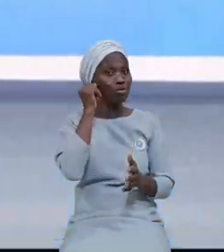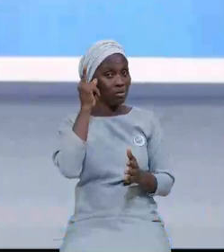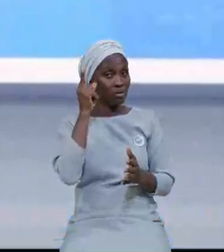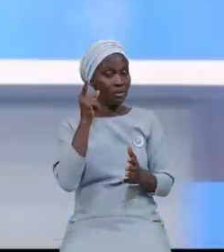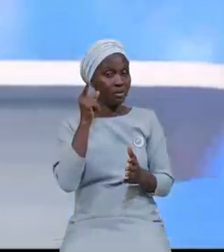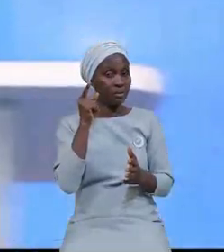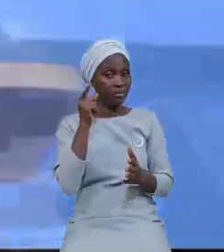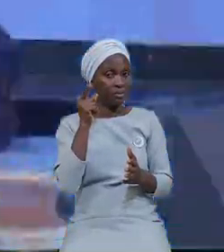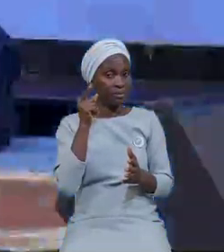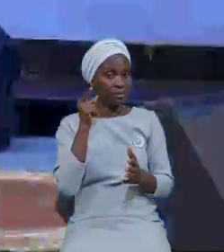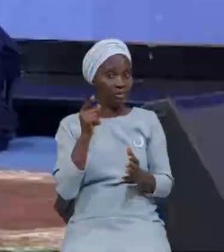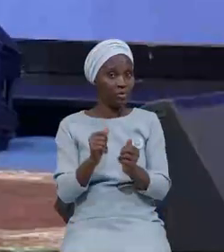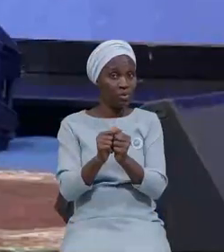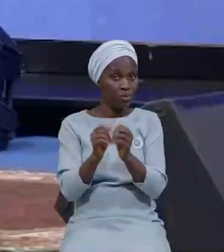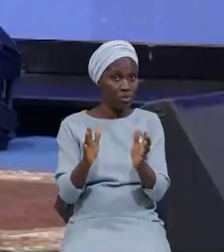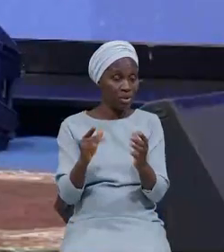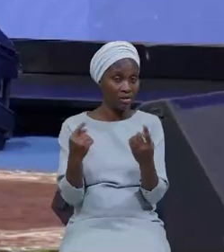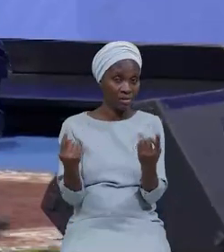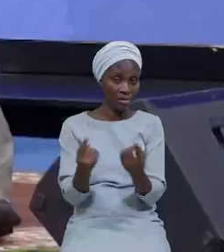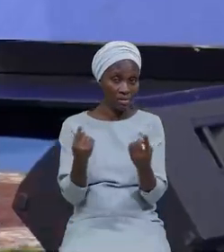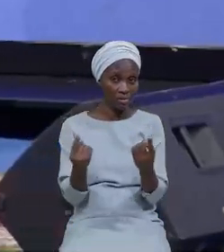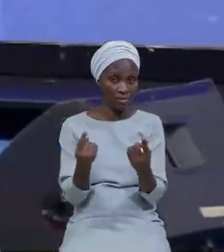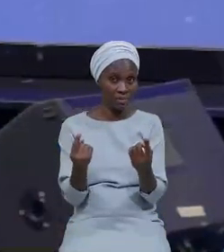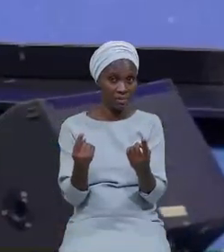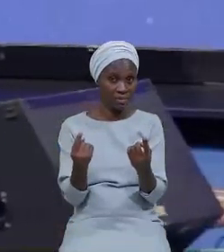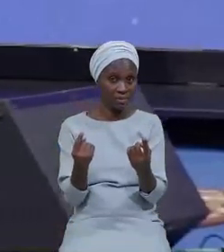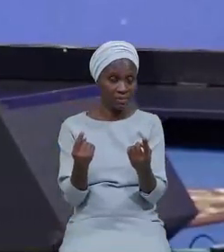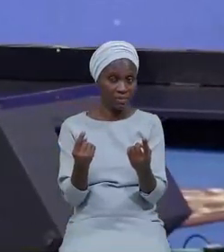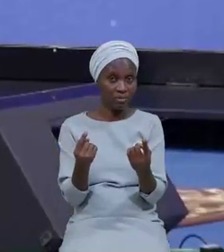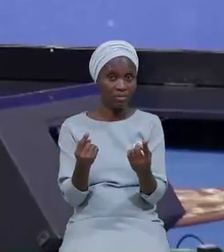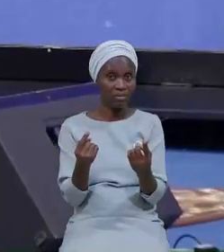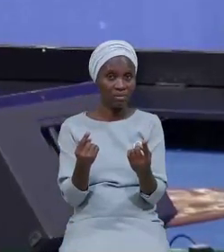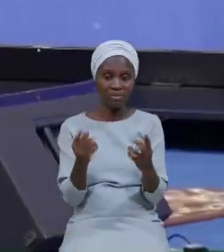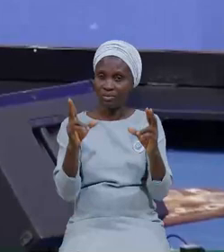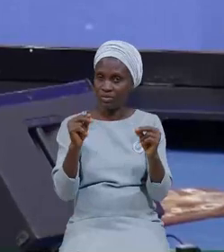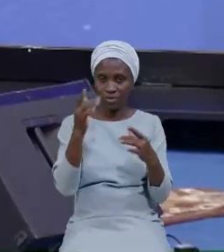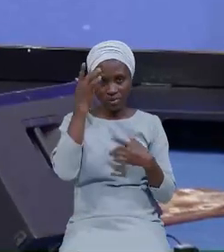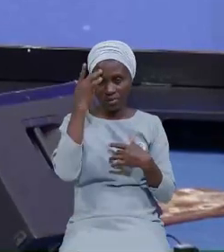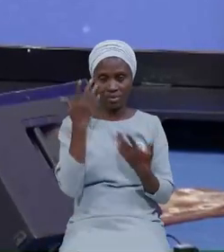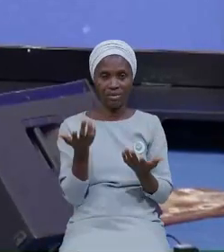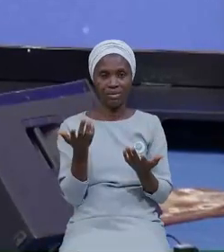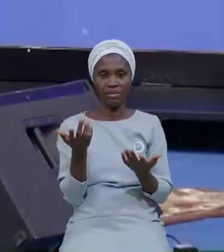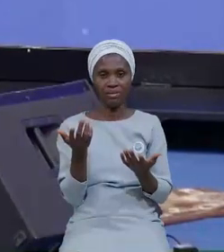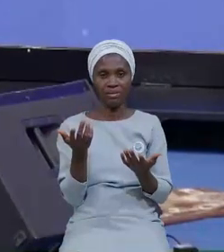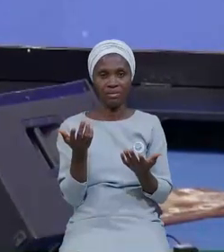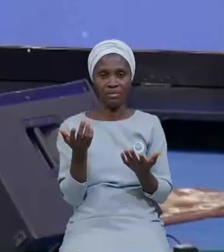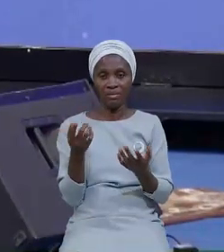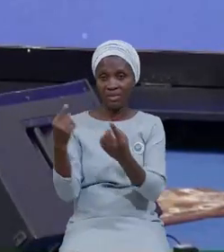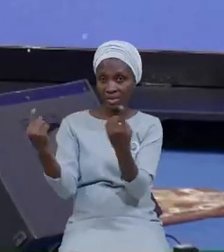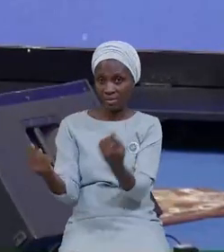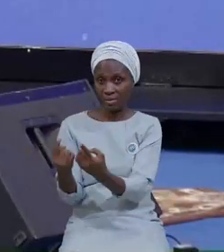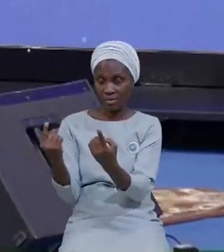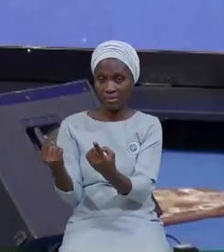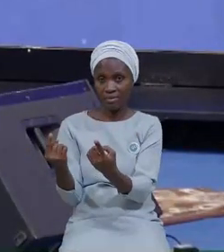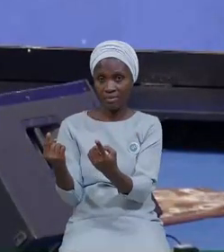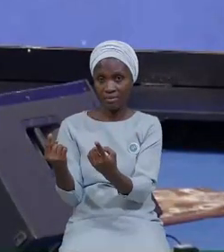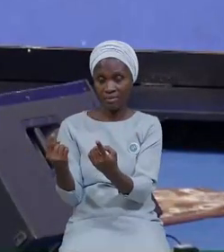vous comprenez sans le péché il y aura pas de maladie